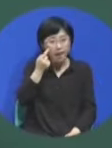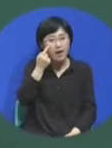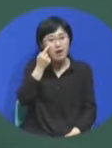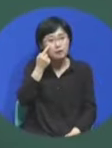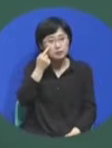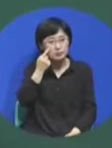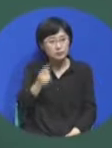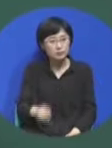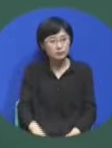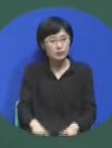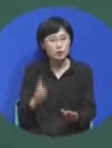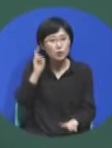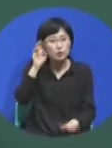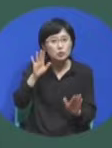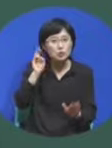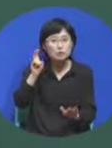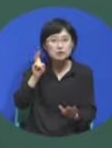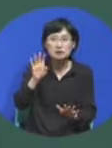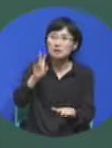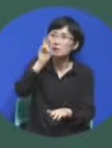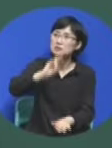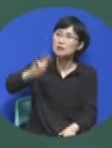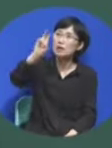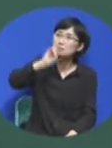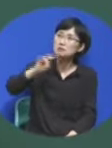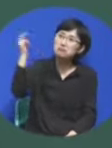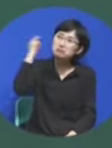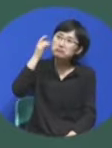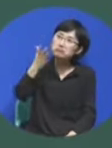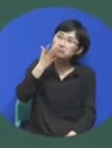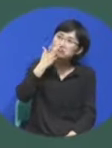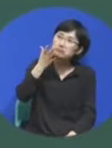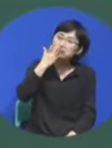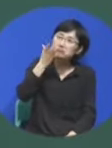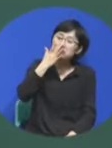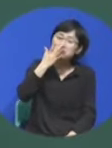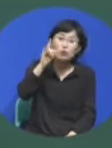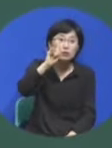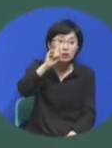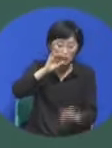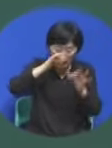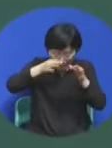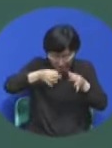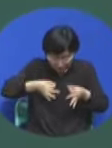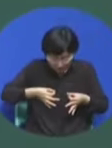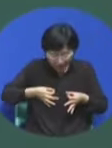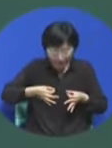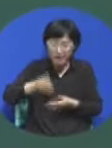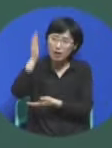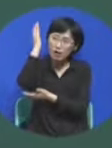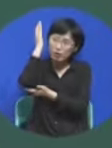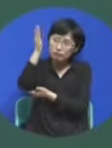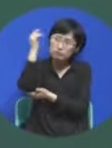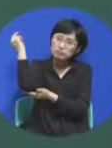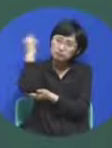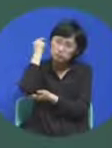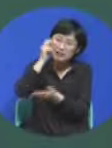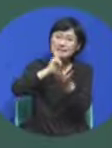如果唱不出赞美的话，你要诊断自己的属灵的状态。 네, 오늘 혹시 그런 분이 계시면 오늘 이 말씀을 통해서 오늘 찬송이 회복되는 시간 되길 바랍니다.